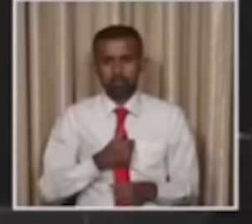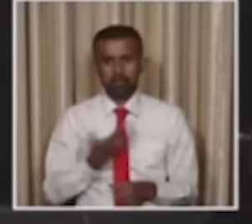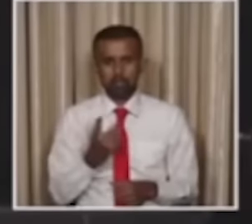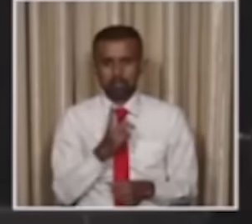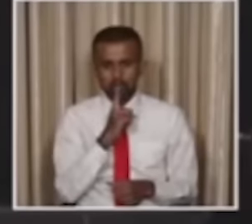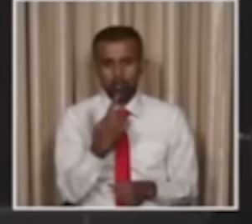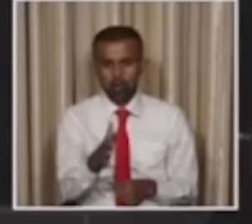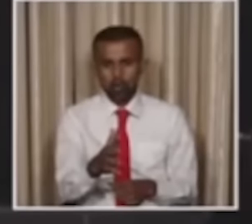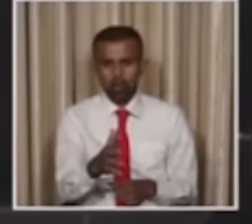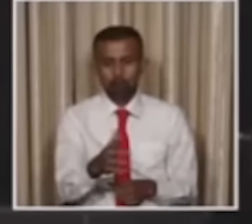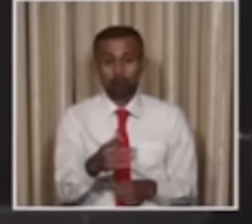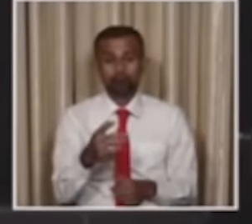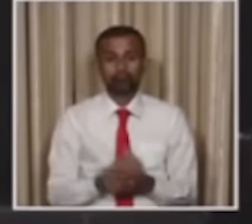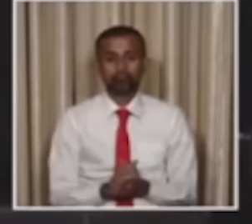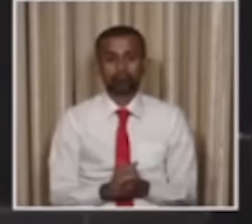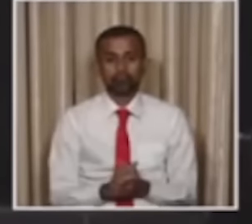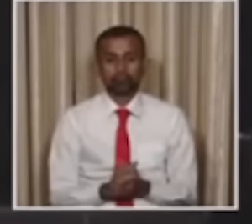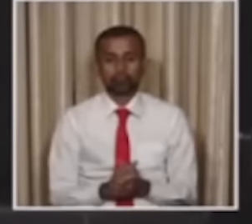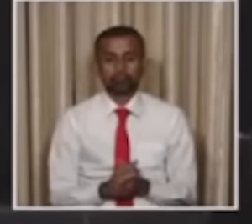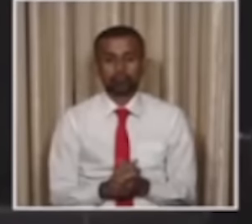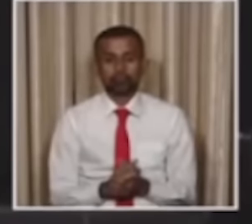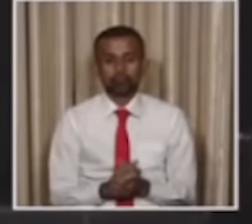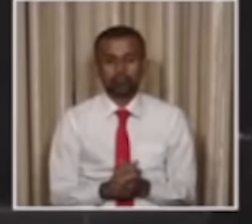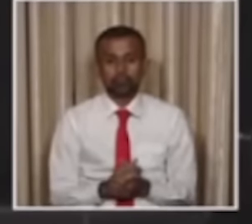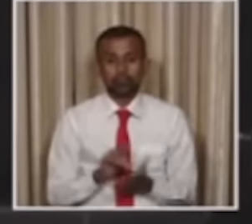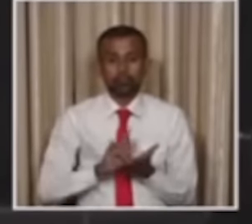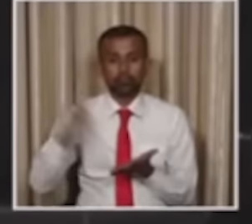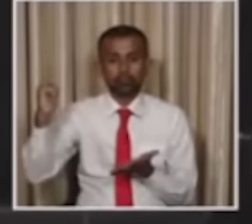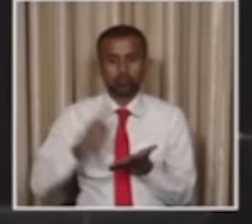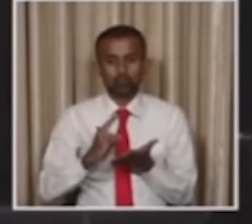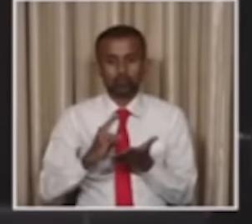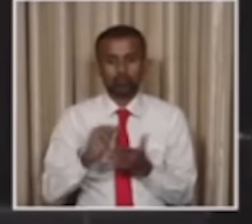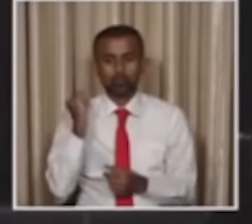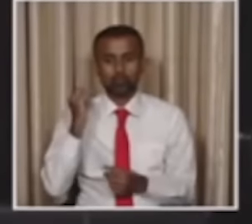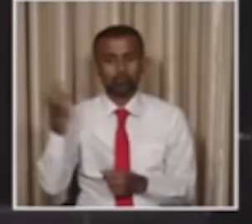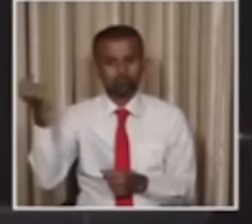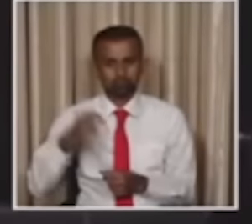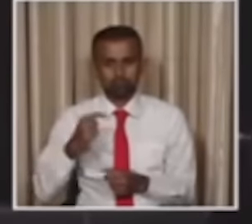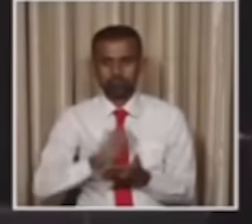කිව්වා. ඒ අනුව නියෝජක කතානායකතුමනි, අපි ආගමන විගමන පාලකතුමා කැඳවලා එතුමගෙන්